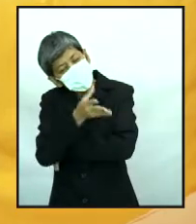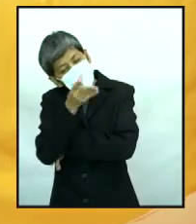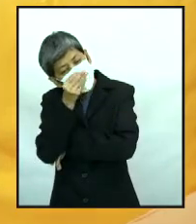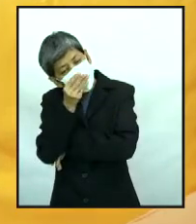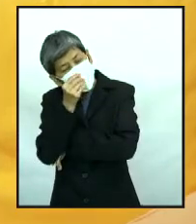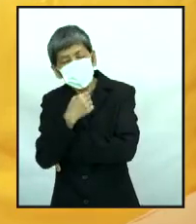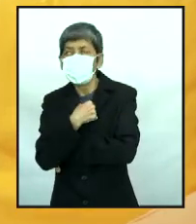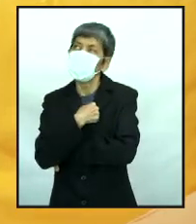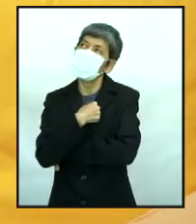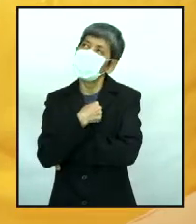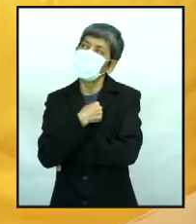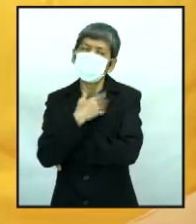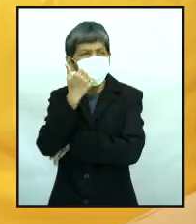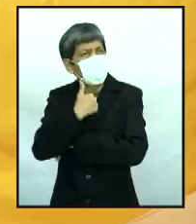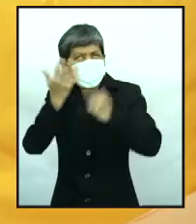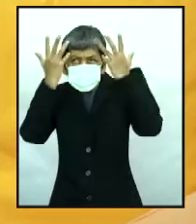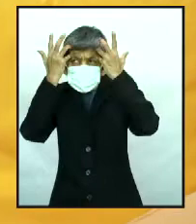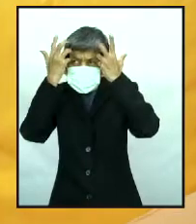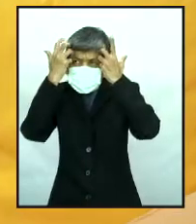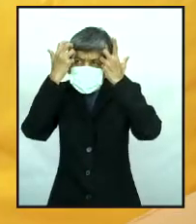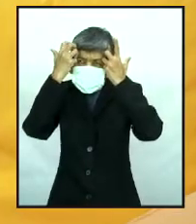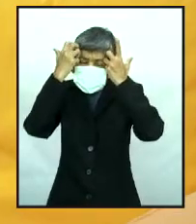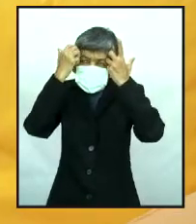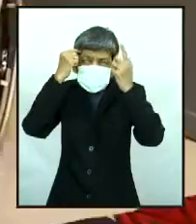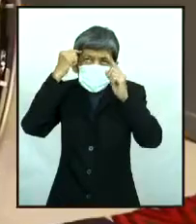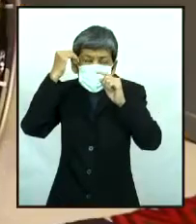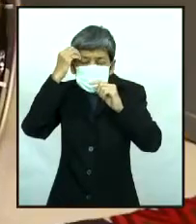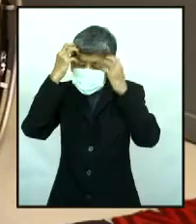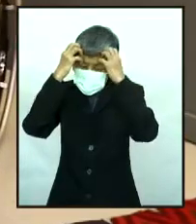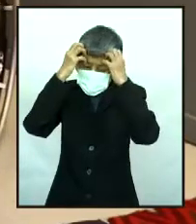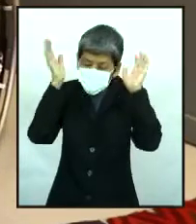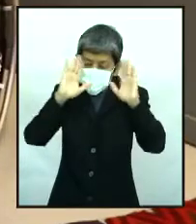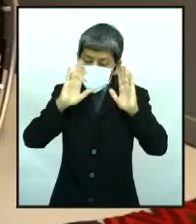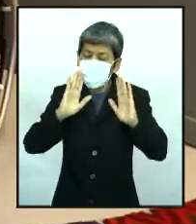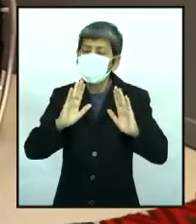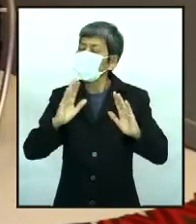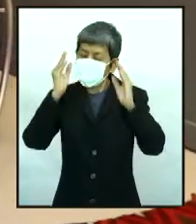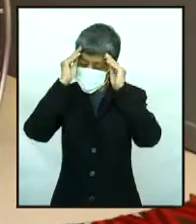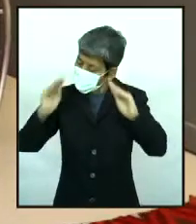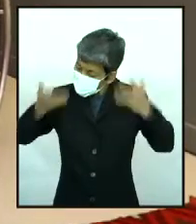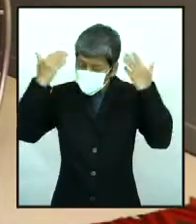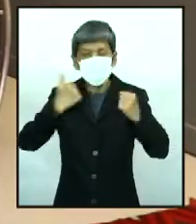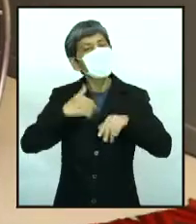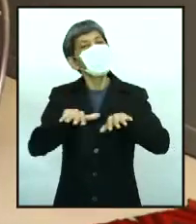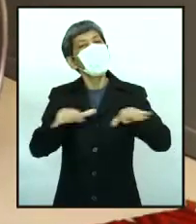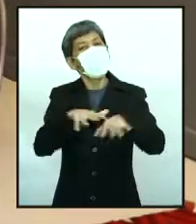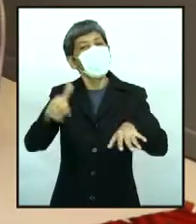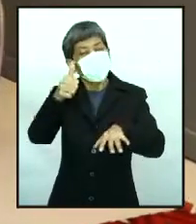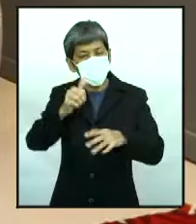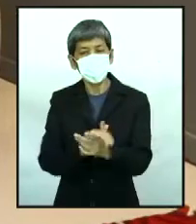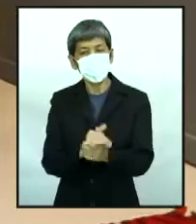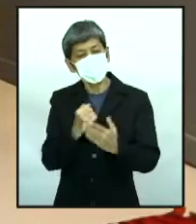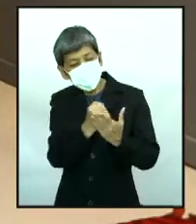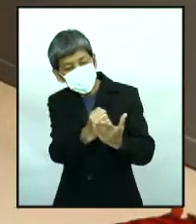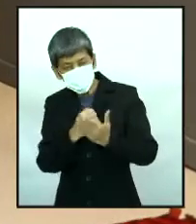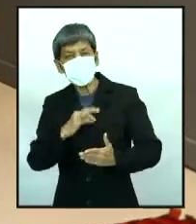ราก็มาย้อนตัวเองว่าทำไมเราจะต้องคิดให้มันยุ่งยากเห็นไหมเราก็มีความสุขได้ถ้าเราคิดแบบเรียบๆแบบเขาก็เหมือนเป็นการเติมเต็มเ